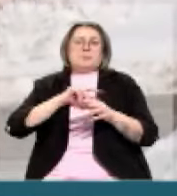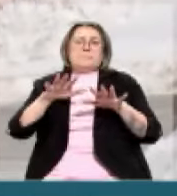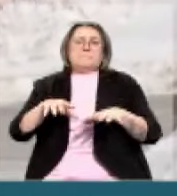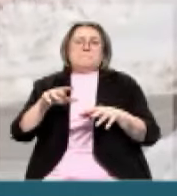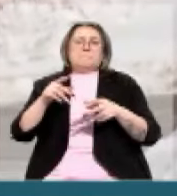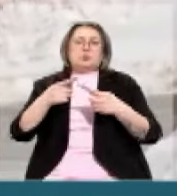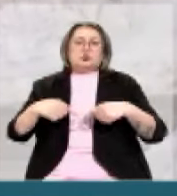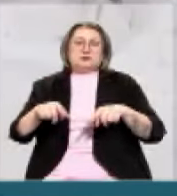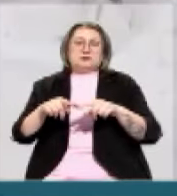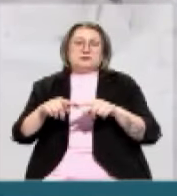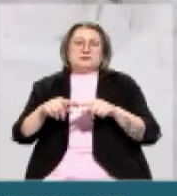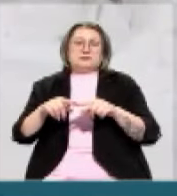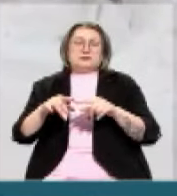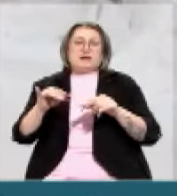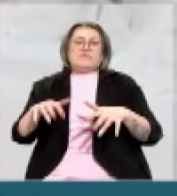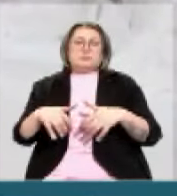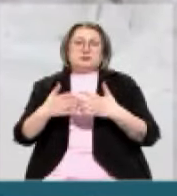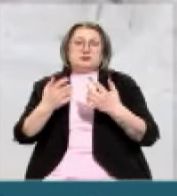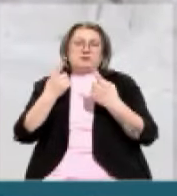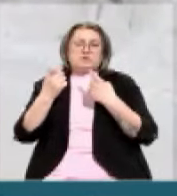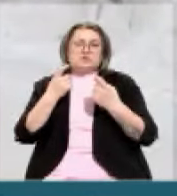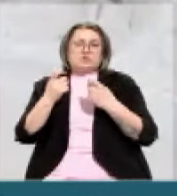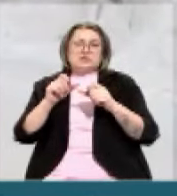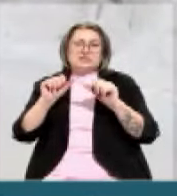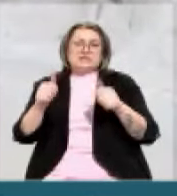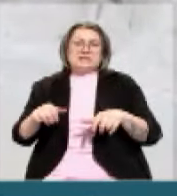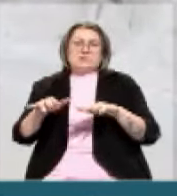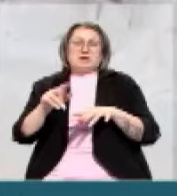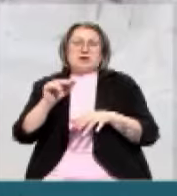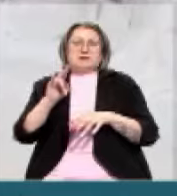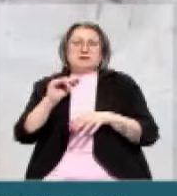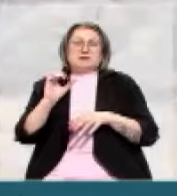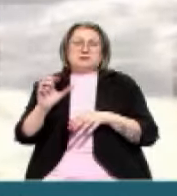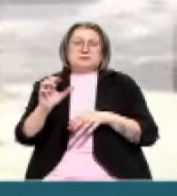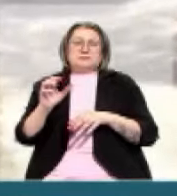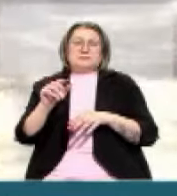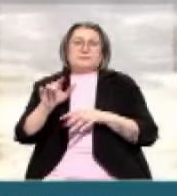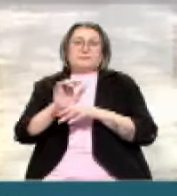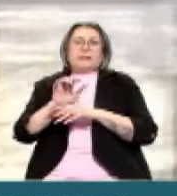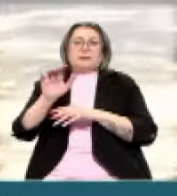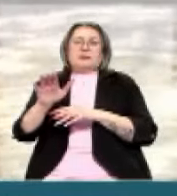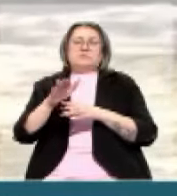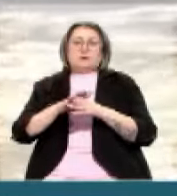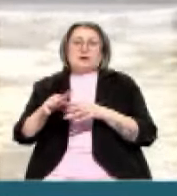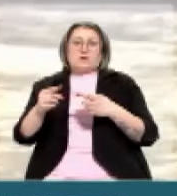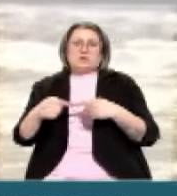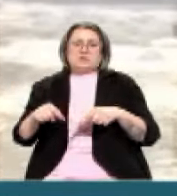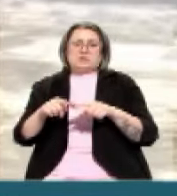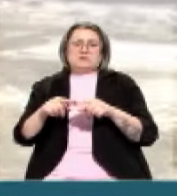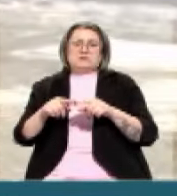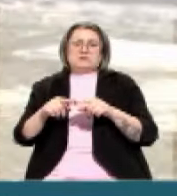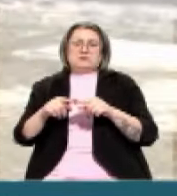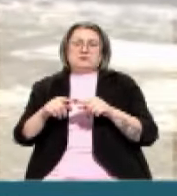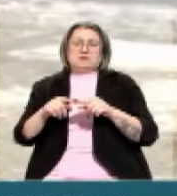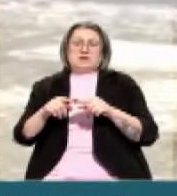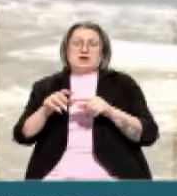тіркейді және жергілікті атқарушы органдарға жолдайды. Бұл туралы өтініш берушіге хабарланады. Атқарушы орган өтініш келіп түскен күннен